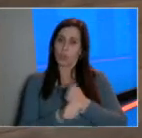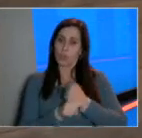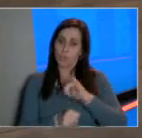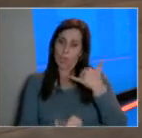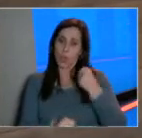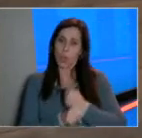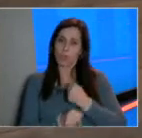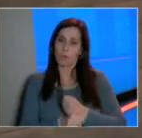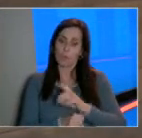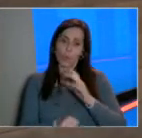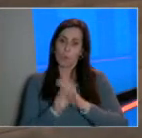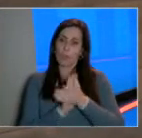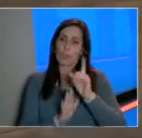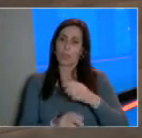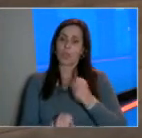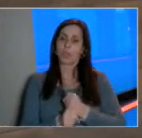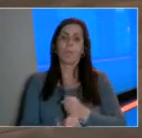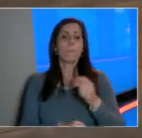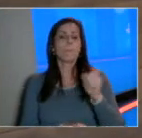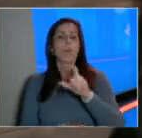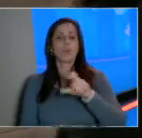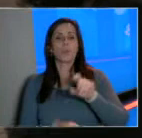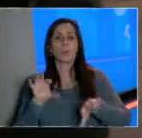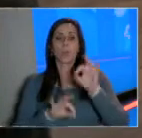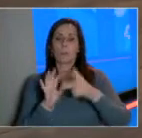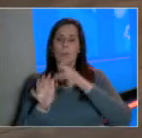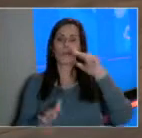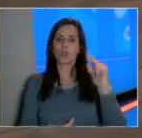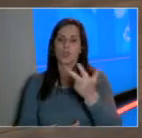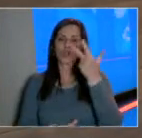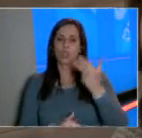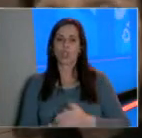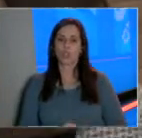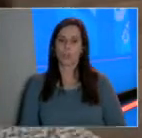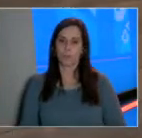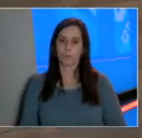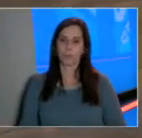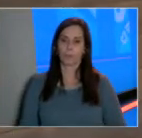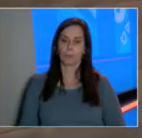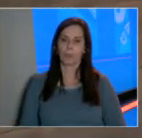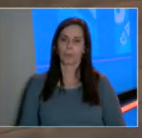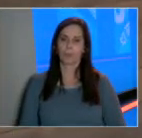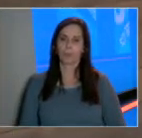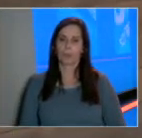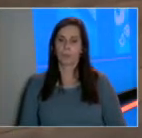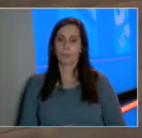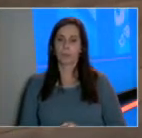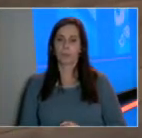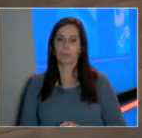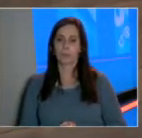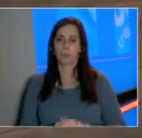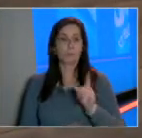ועושים, מה שצריך לעשות. מי לדעתך השם בהחלטה שיוצאים לבחירות בפעם השלישית השנה? מי